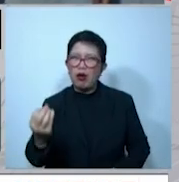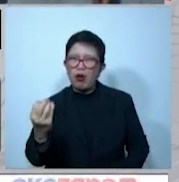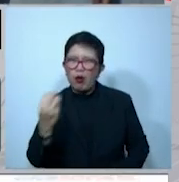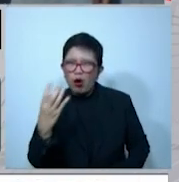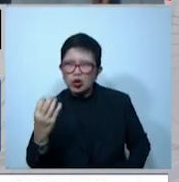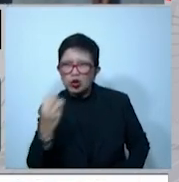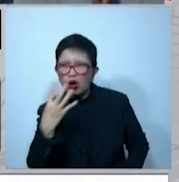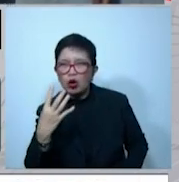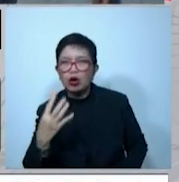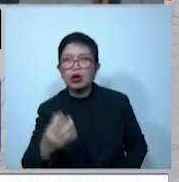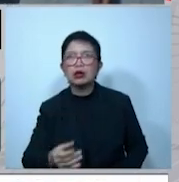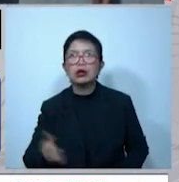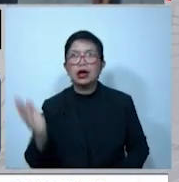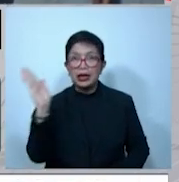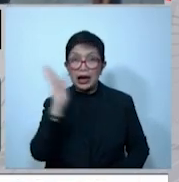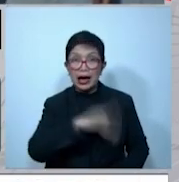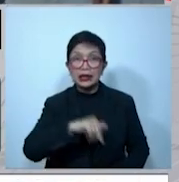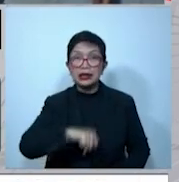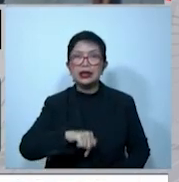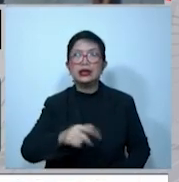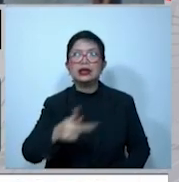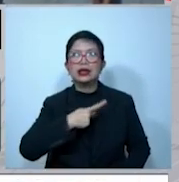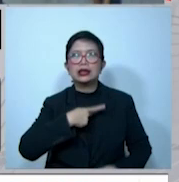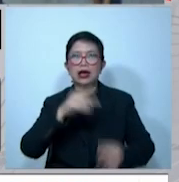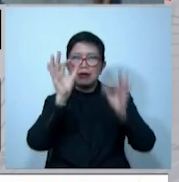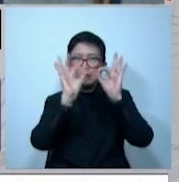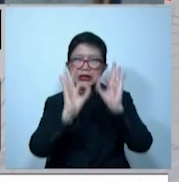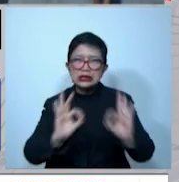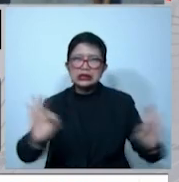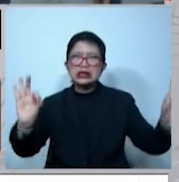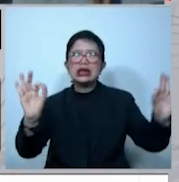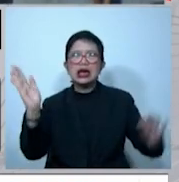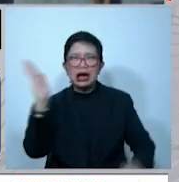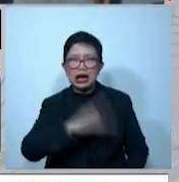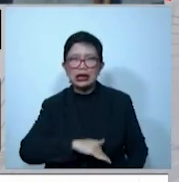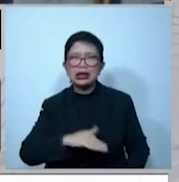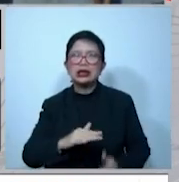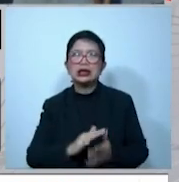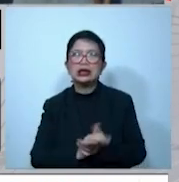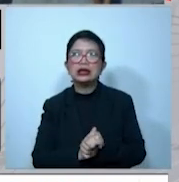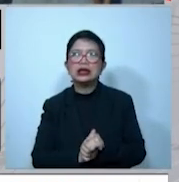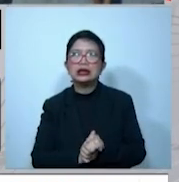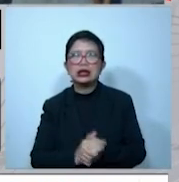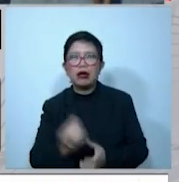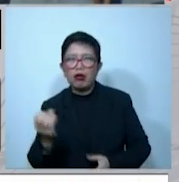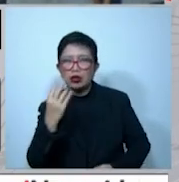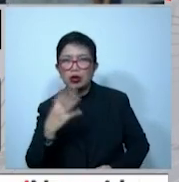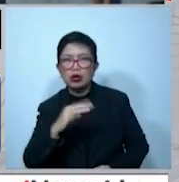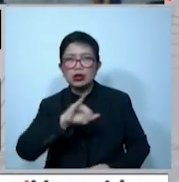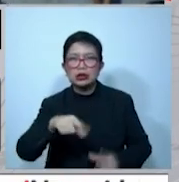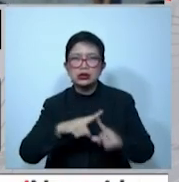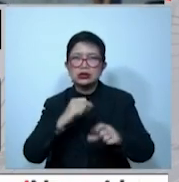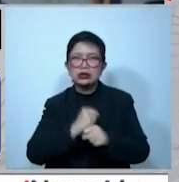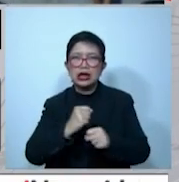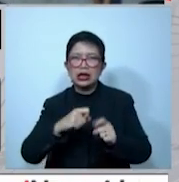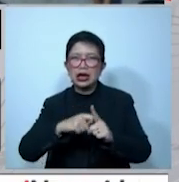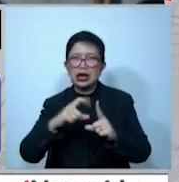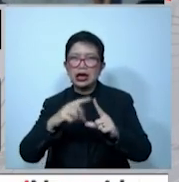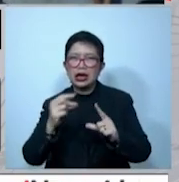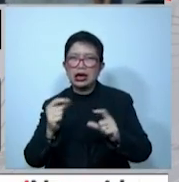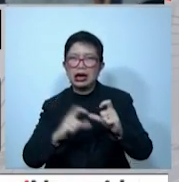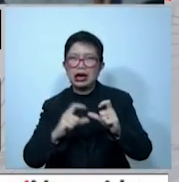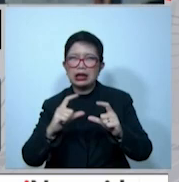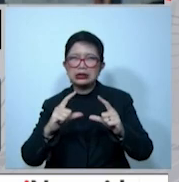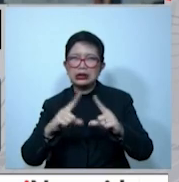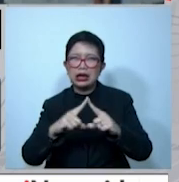terjadi? Ada hari di mana kita bersih, ada hari di mana kita kotor. Ada masa, minggu pagi, Jagakarsa sangat kotor. Apa yang